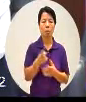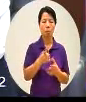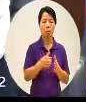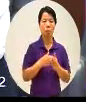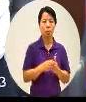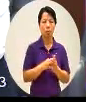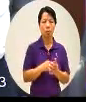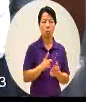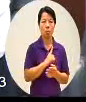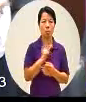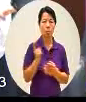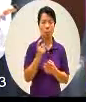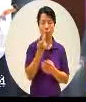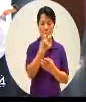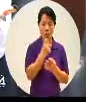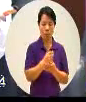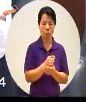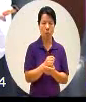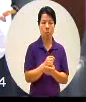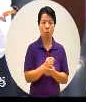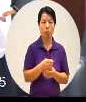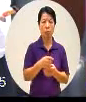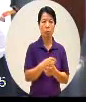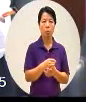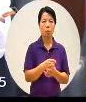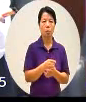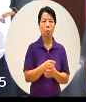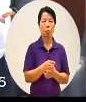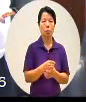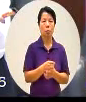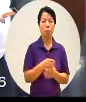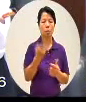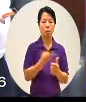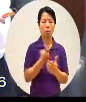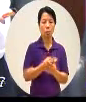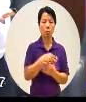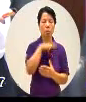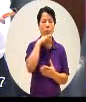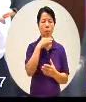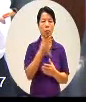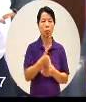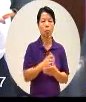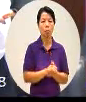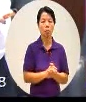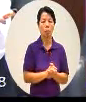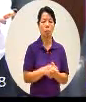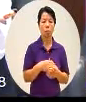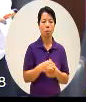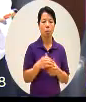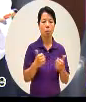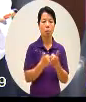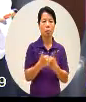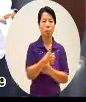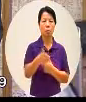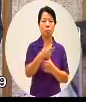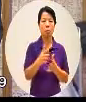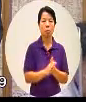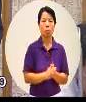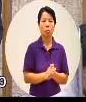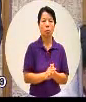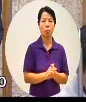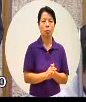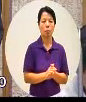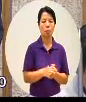职等的吗？领十二职等的。 十二职等是你要几啊？ 十二等差不多在15000至